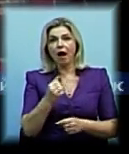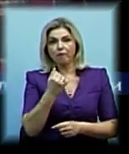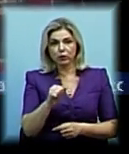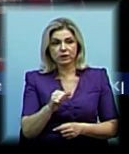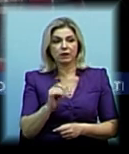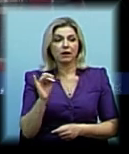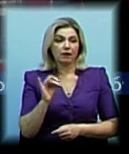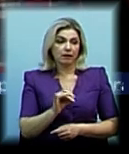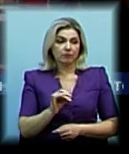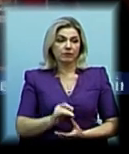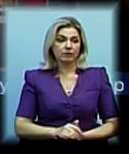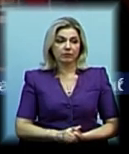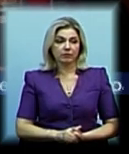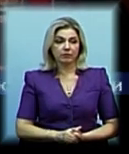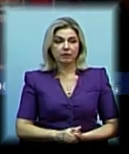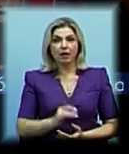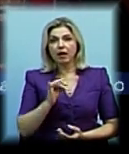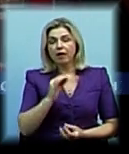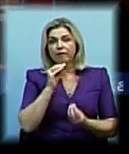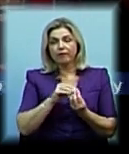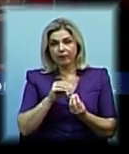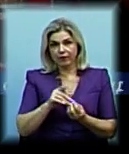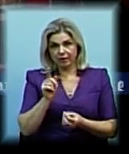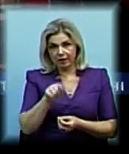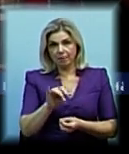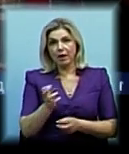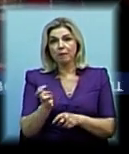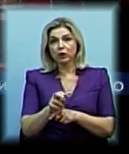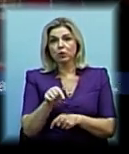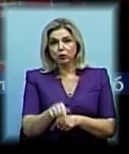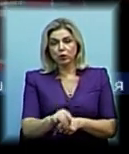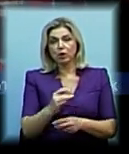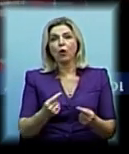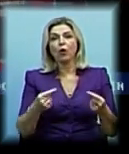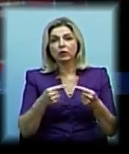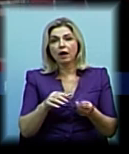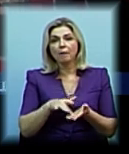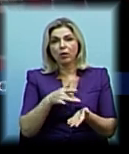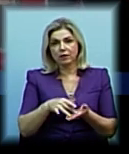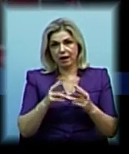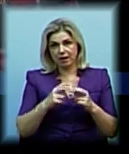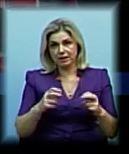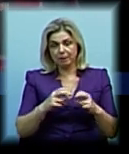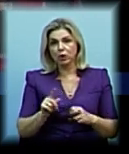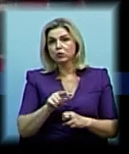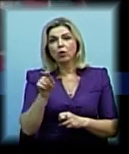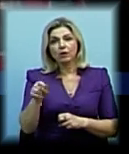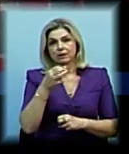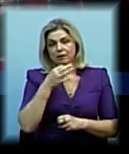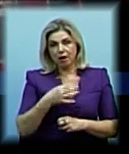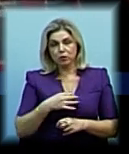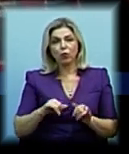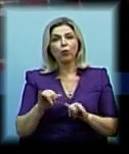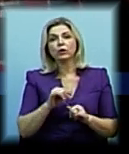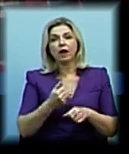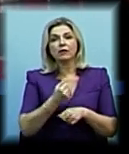август, і босс нині там. От прийшла вже сюди, іменно конкретно в бухгалтерію, розбиратися, що вони скажуть, куди вони